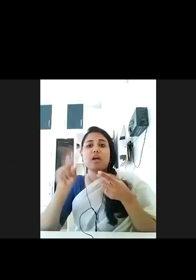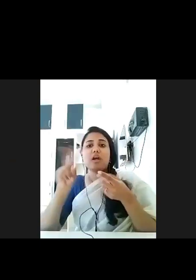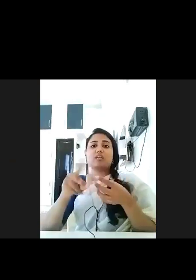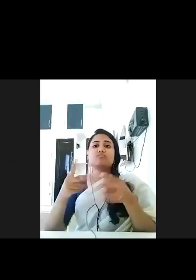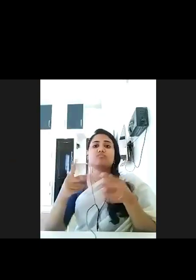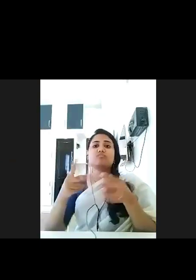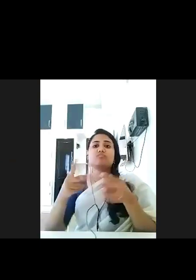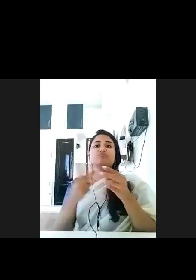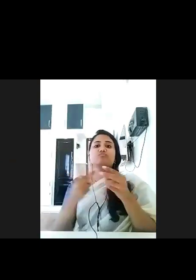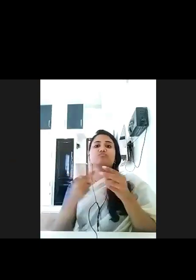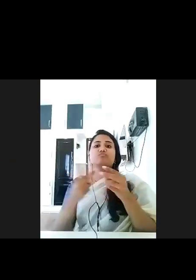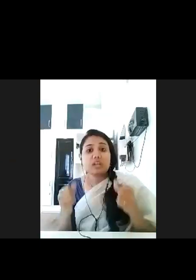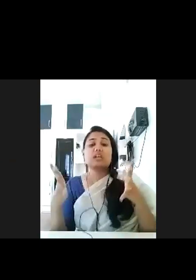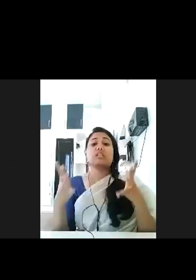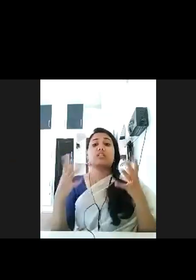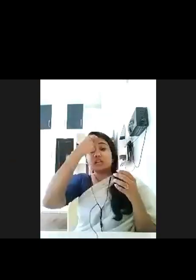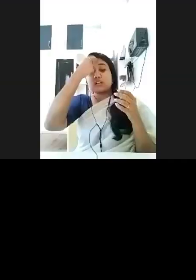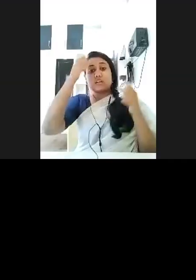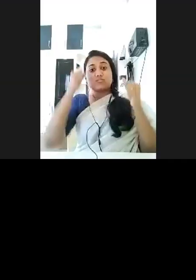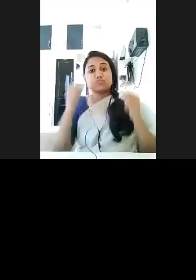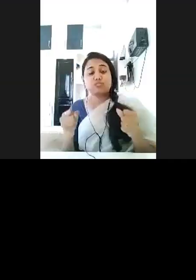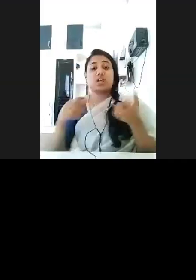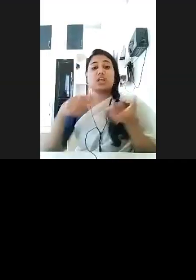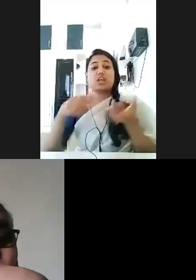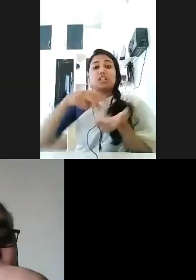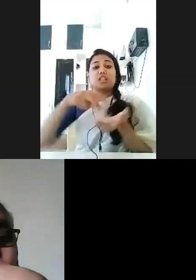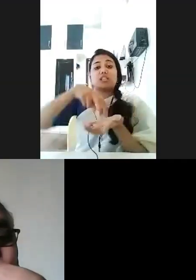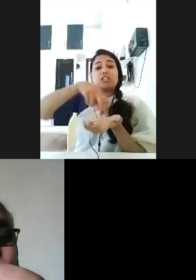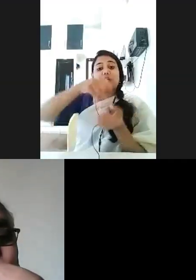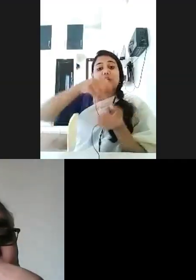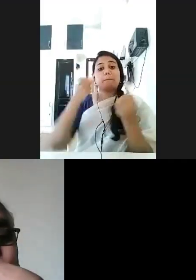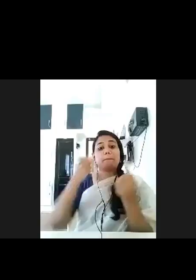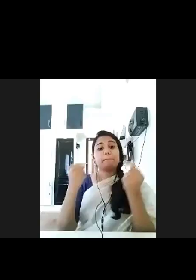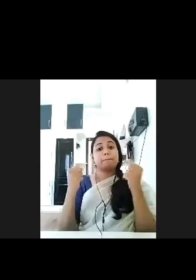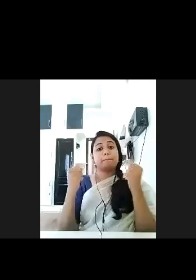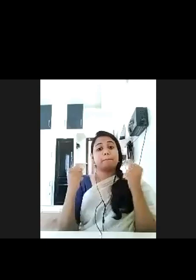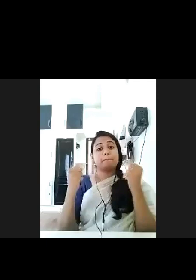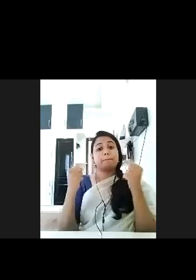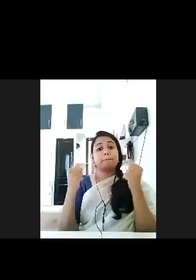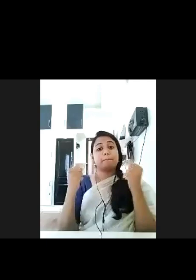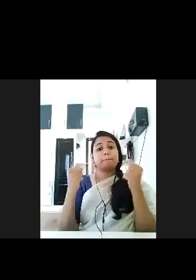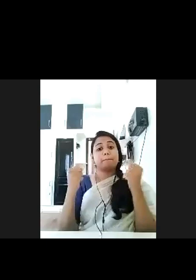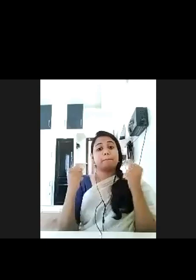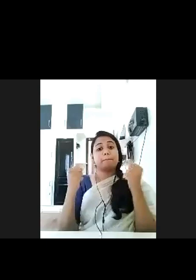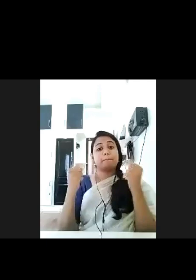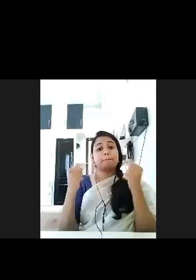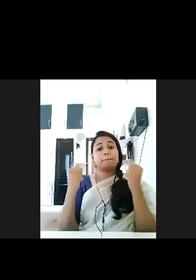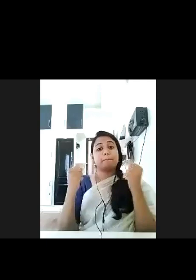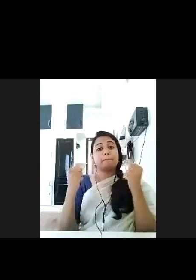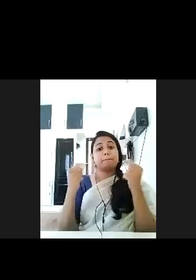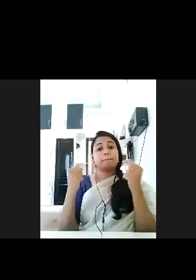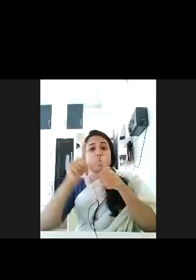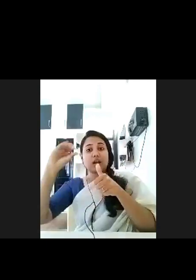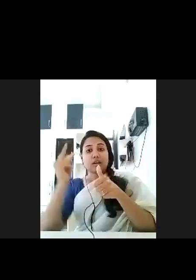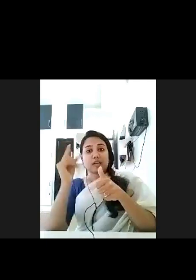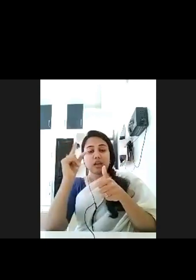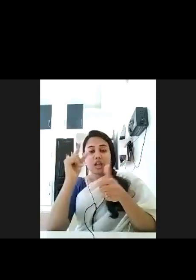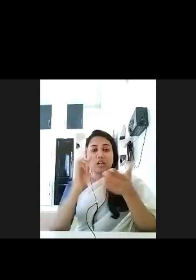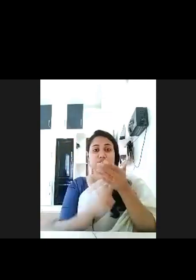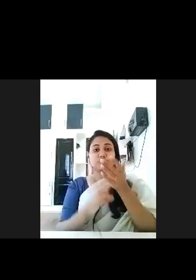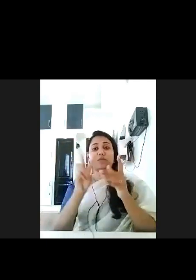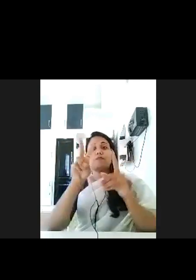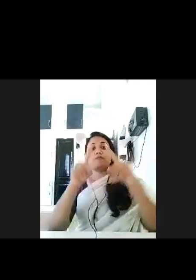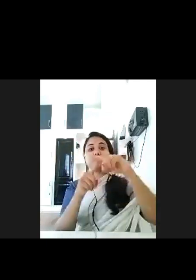ഇരിക്കുന്ന കഴിവുകളും മെയിൻറ്റെയിൻ ചെയ്യാൻ വേണ്ടിയിട്ടാണ് സ്പൈൻ സർജറി കാര്യങ്ങൾ ചെയ്യുന്നത്. കാൽഷ്യം വിറ്റമിൻ ഡി സപ്ലിമെൻറ്റേഷൻ വളരെ